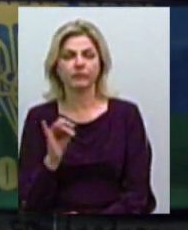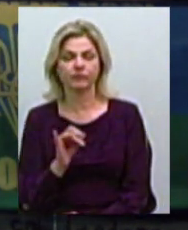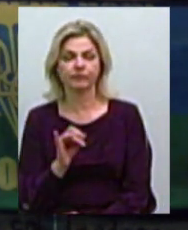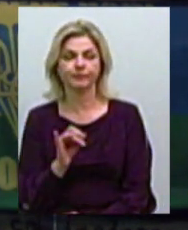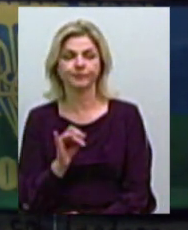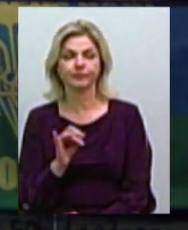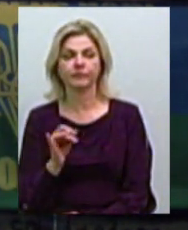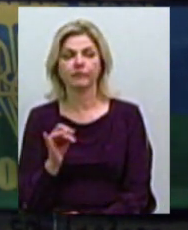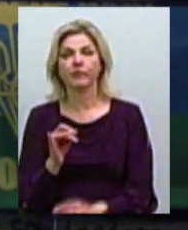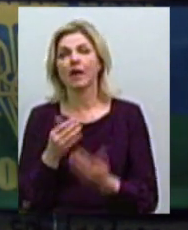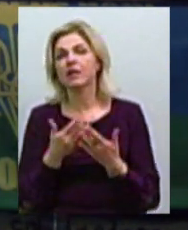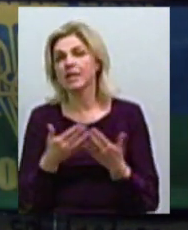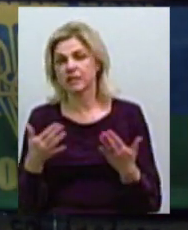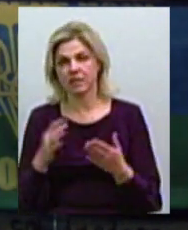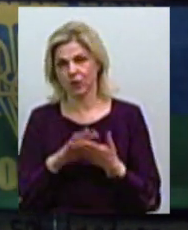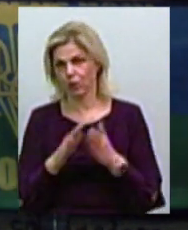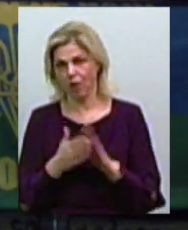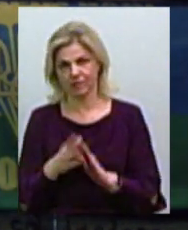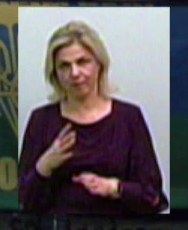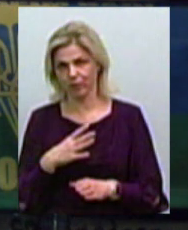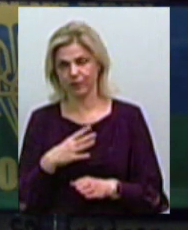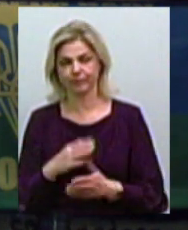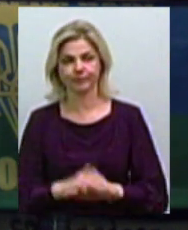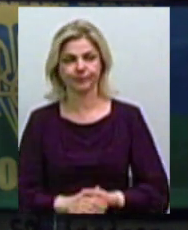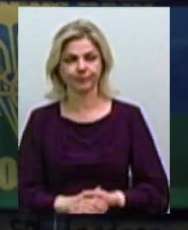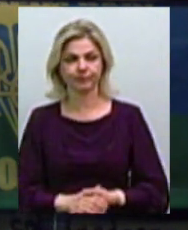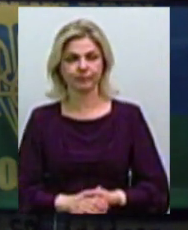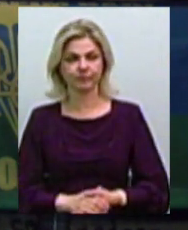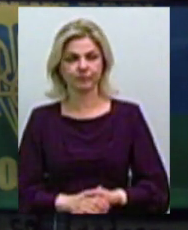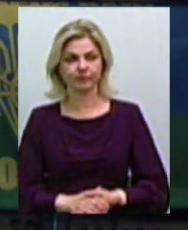сперечалися. Тобто там різні ситуації були під час